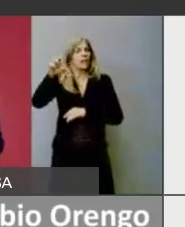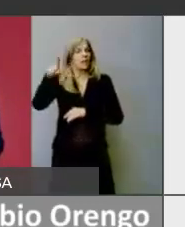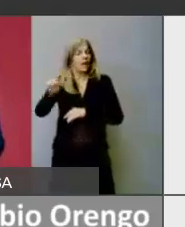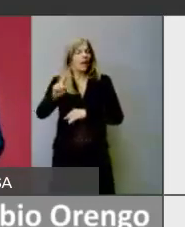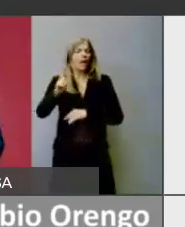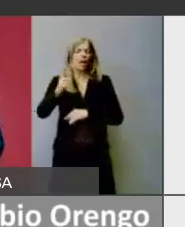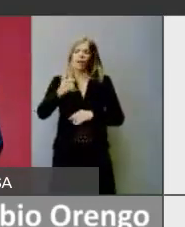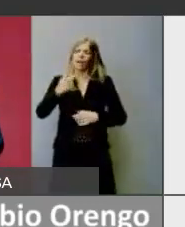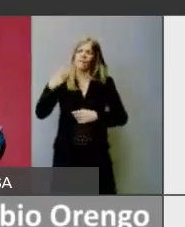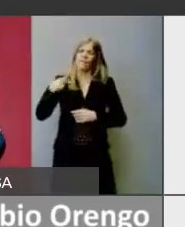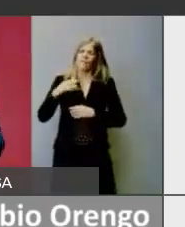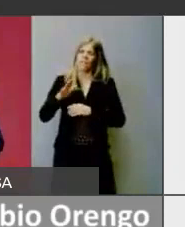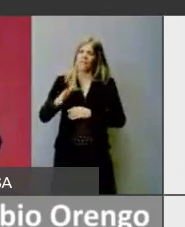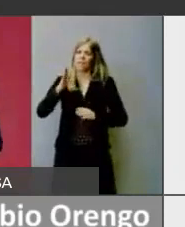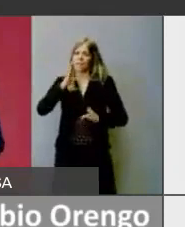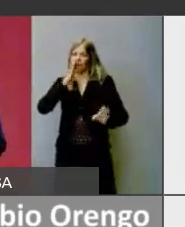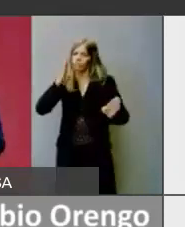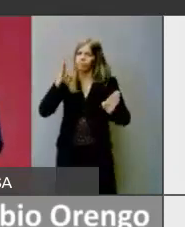persone, e